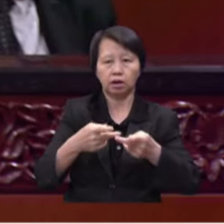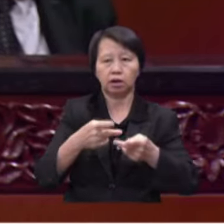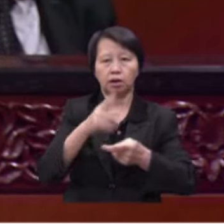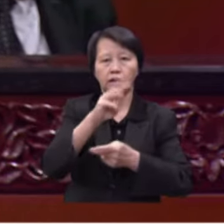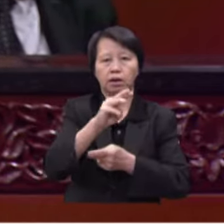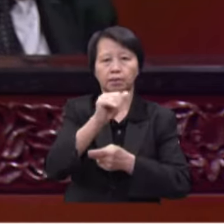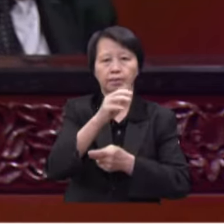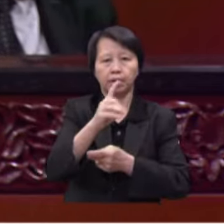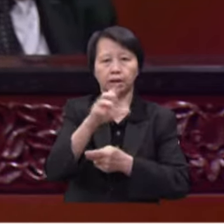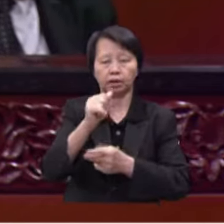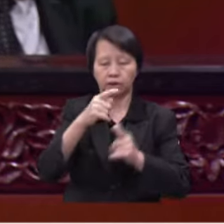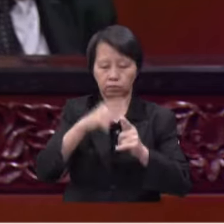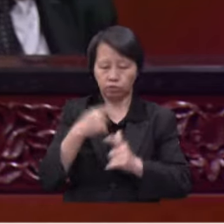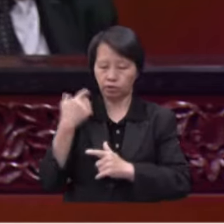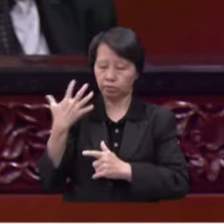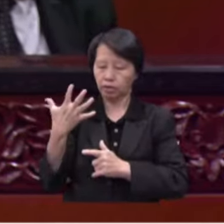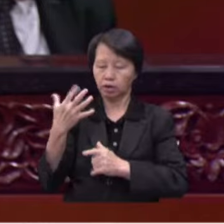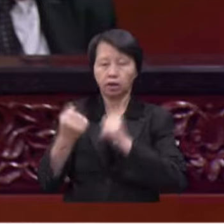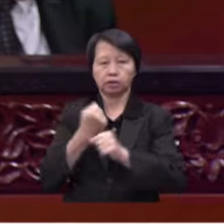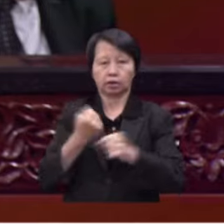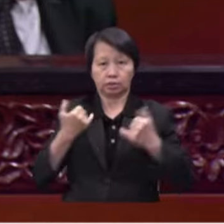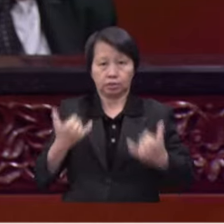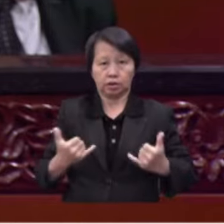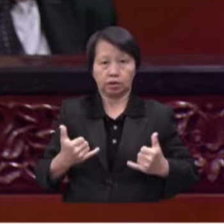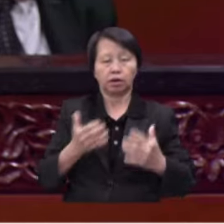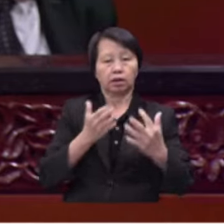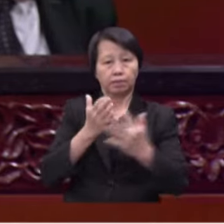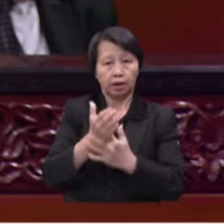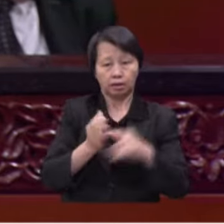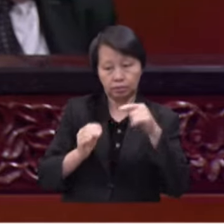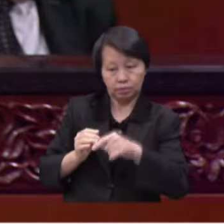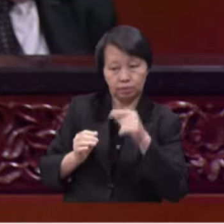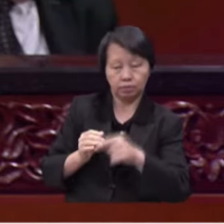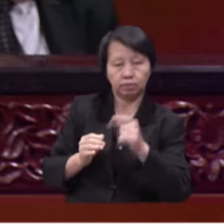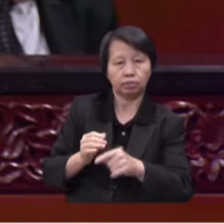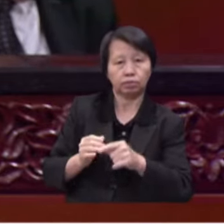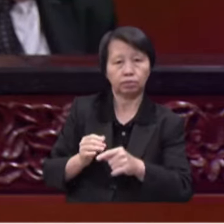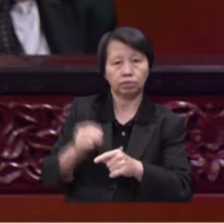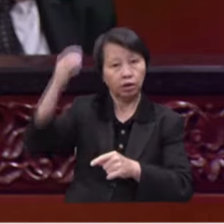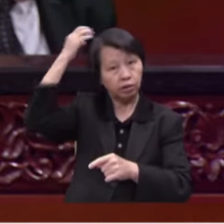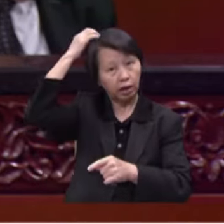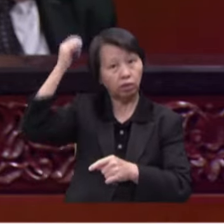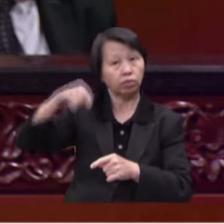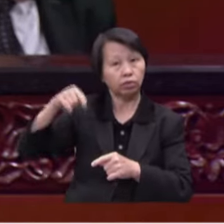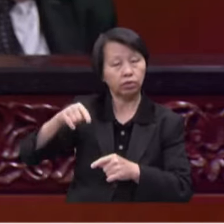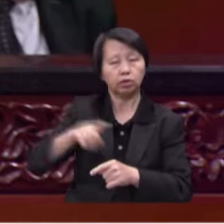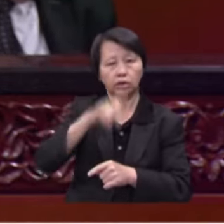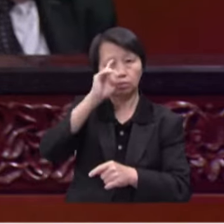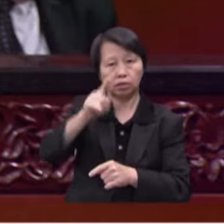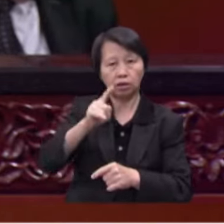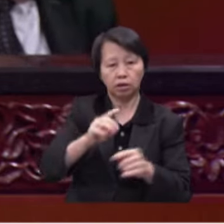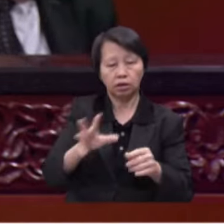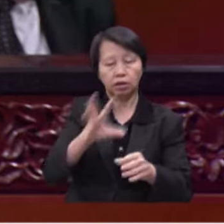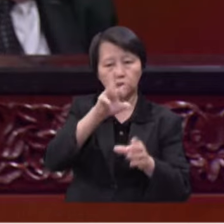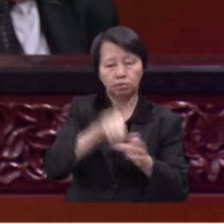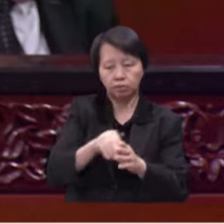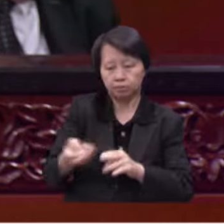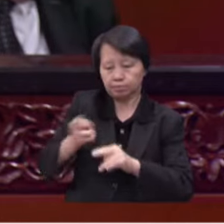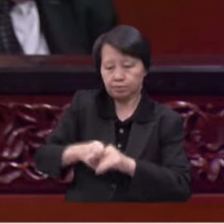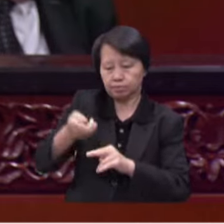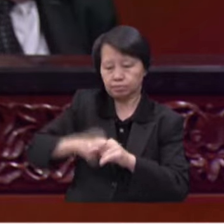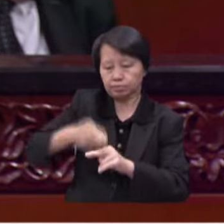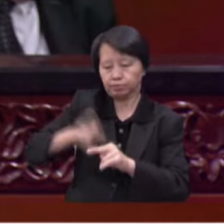buta mata pada bulan Mei tahun ini melalui yang yang cara ini kita memastikan dengan melipatkan tangan